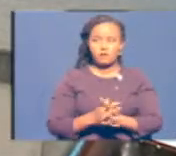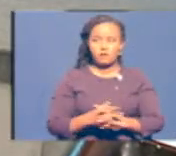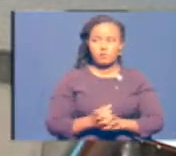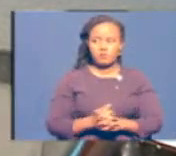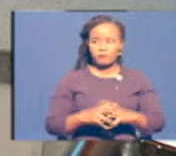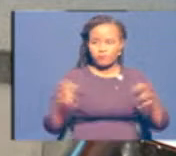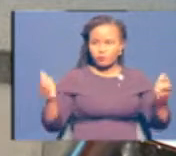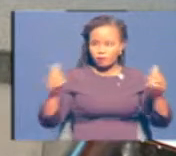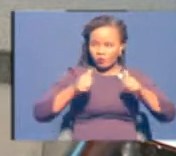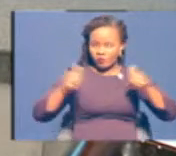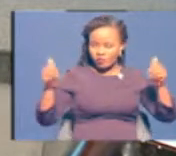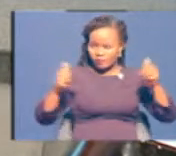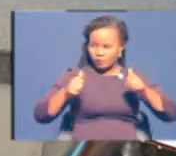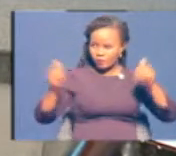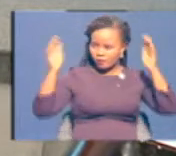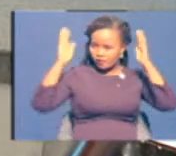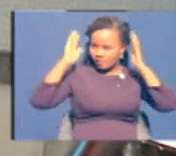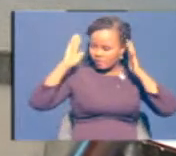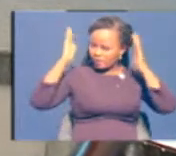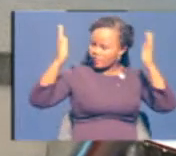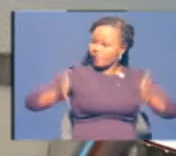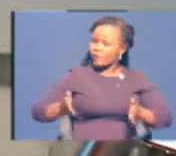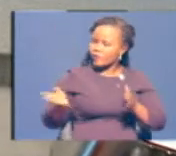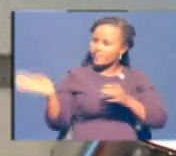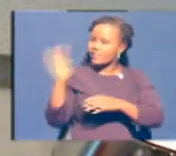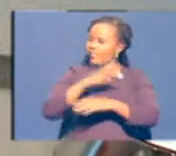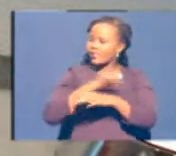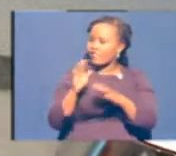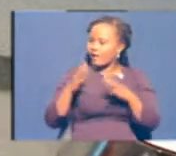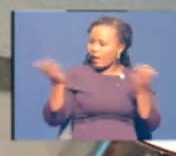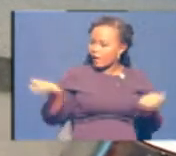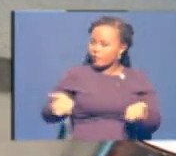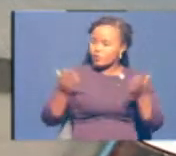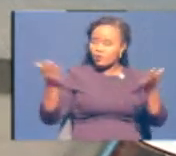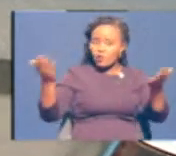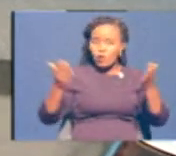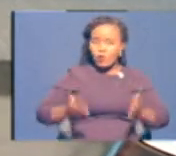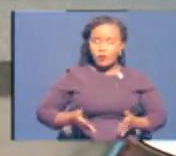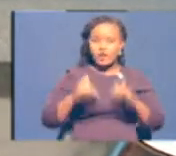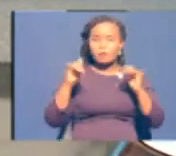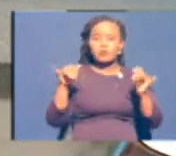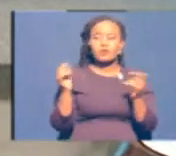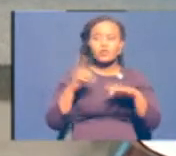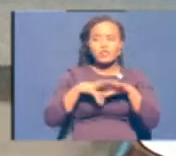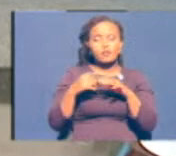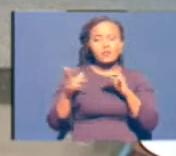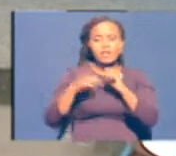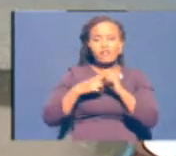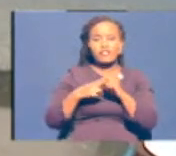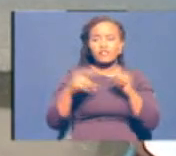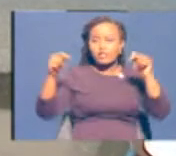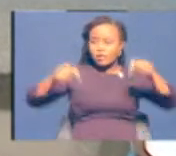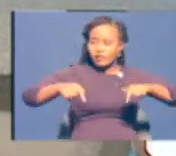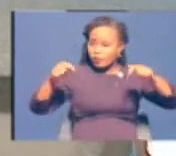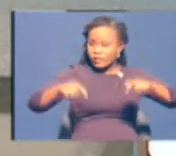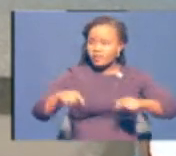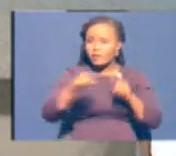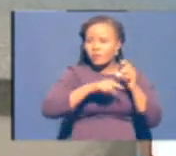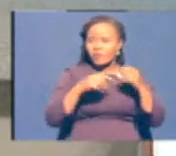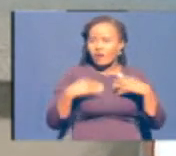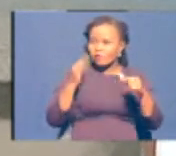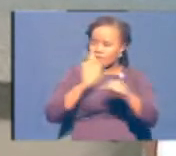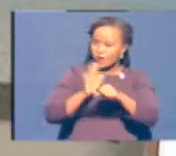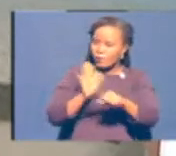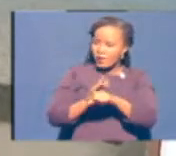Kabisa mtazamaji, hujambo, umeshindaje? Karibu kwenye Darubini ya Channel 1 jioni ya leo mtazamaji, ambapo tumekuandalia taarifa nyingi